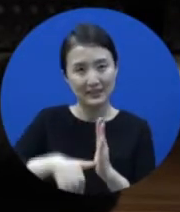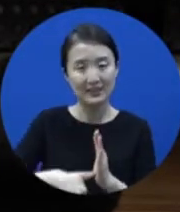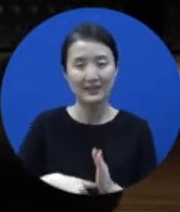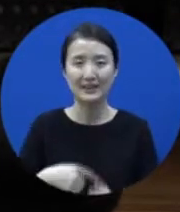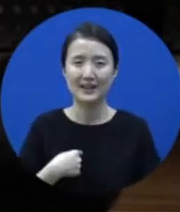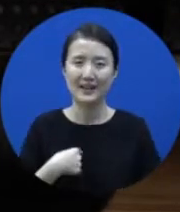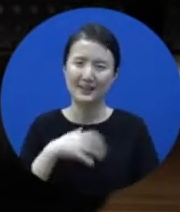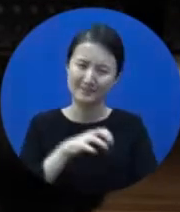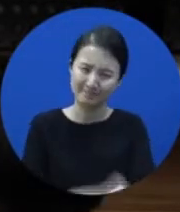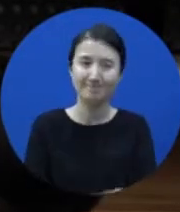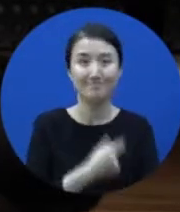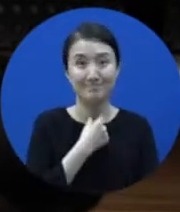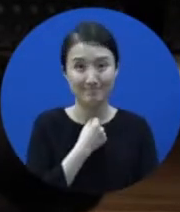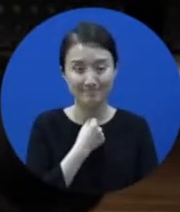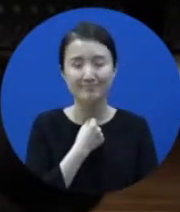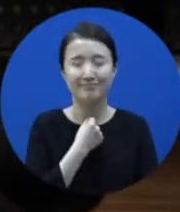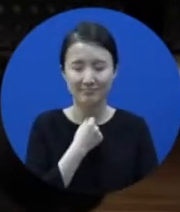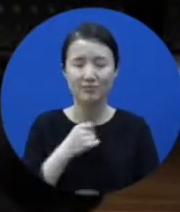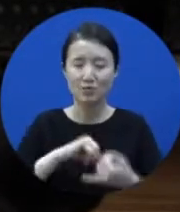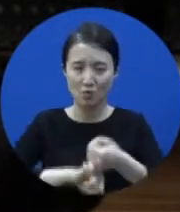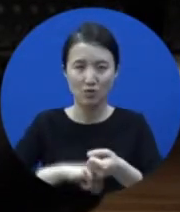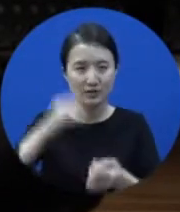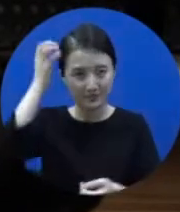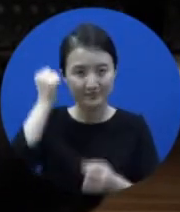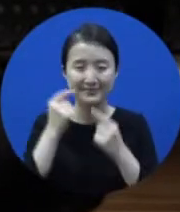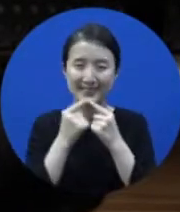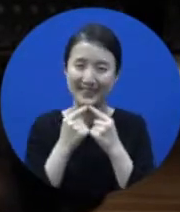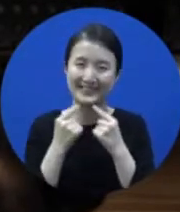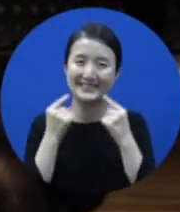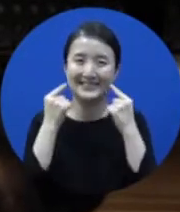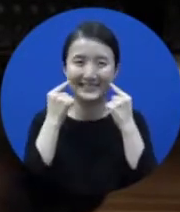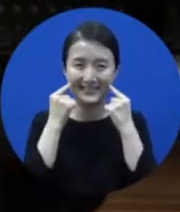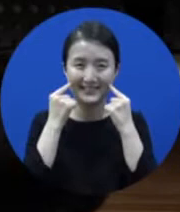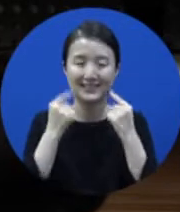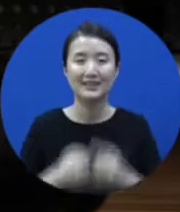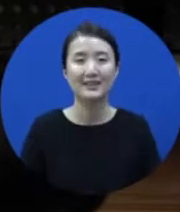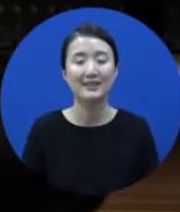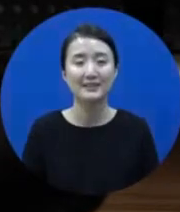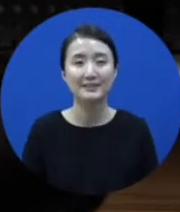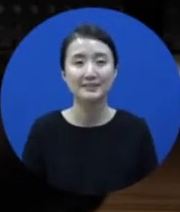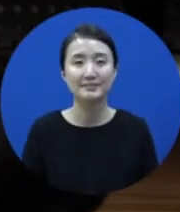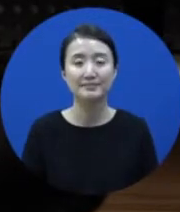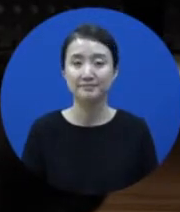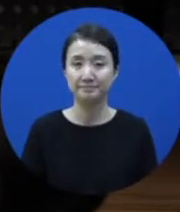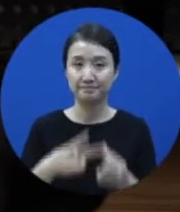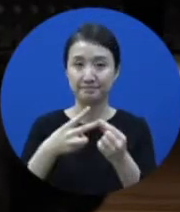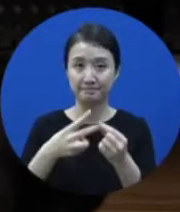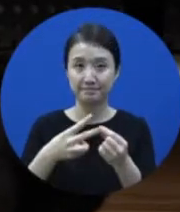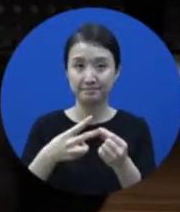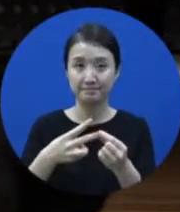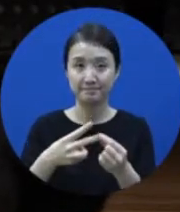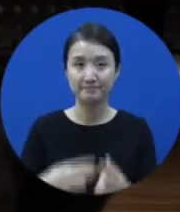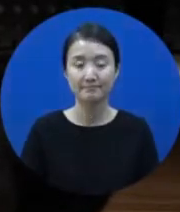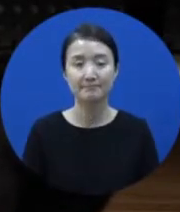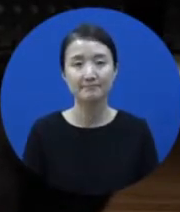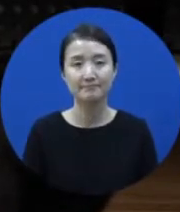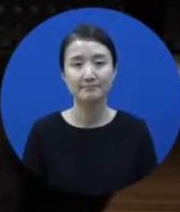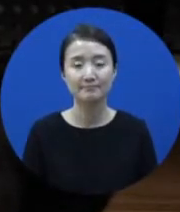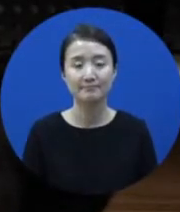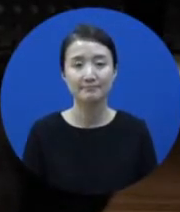웃어주세요. 네. 자, 그래서 꼭 기억하시길 바랍니다. 그렇다면 두 번째는 뭘까요? 두